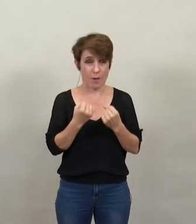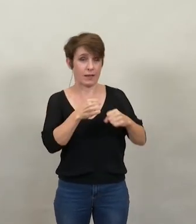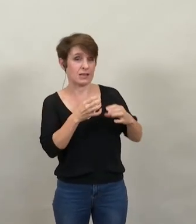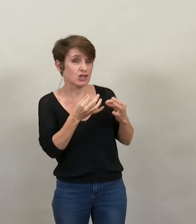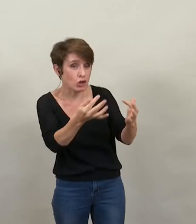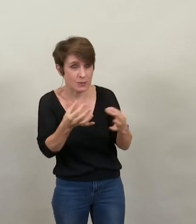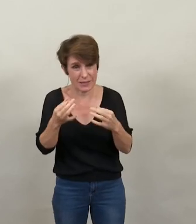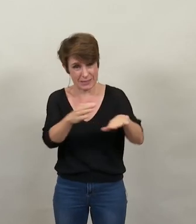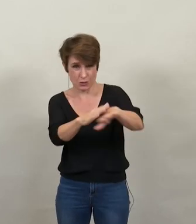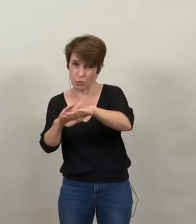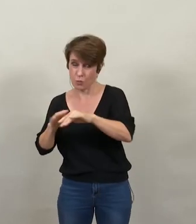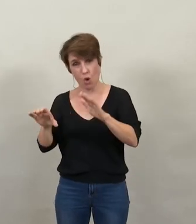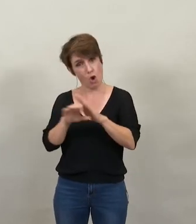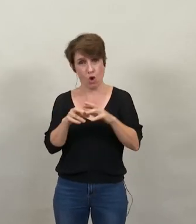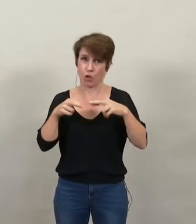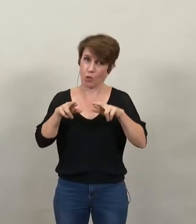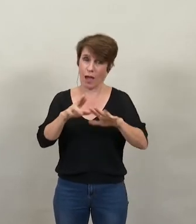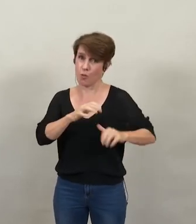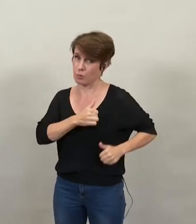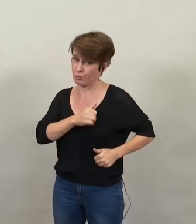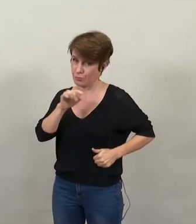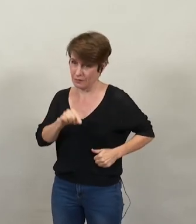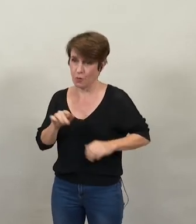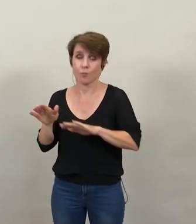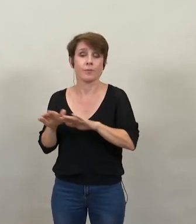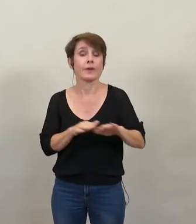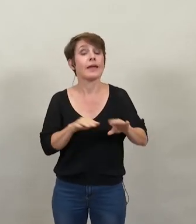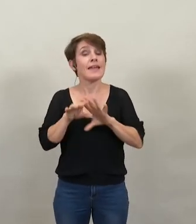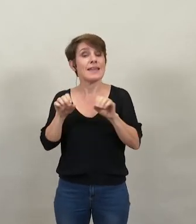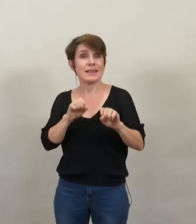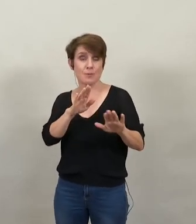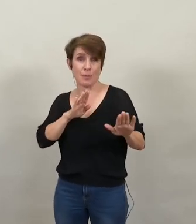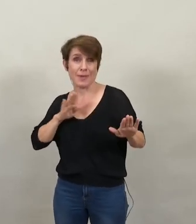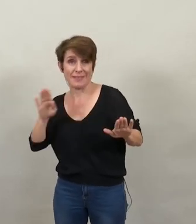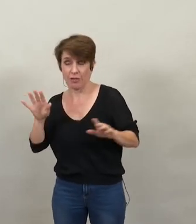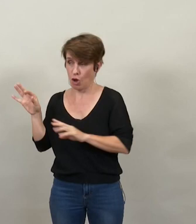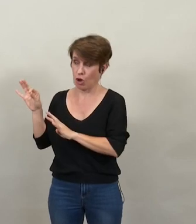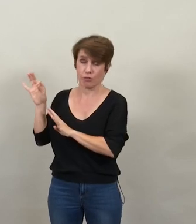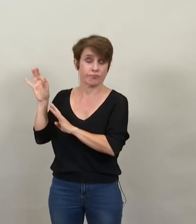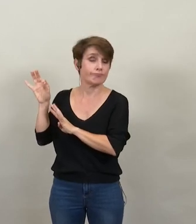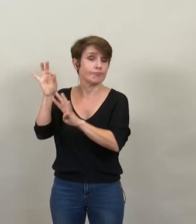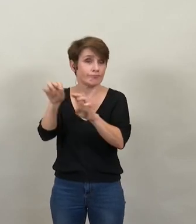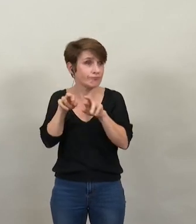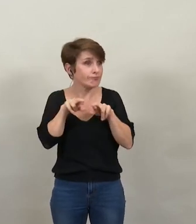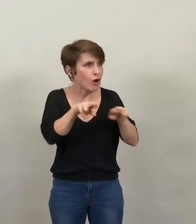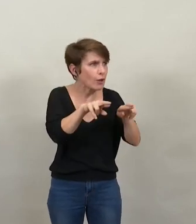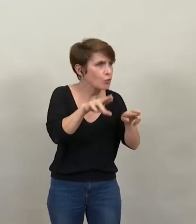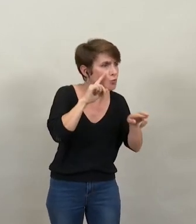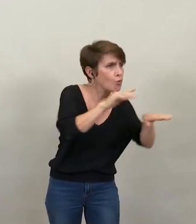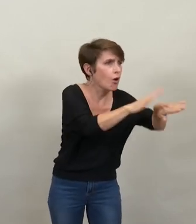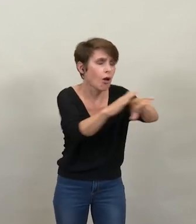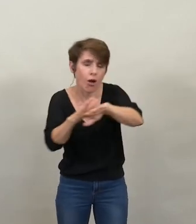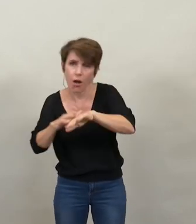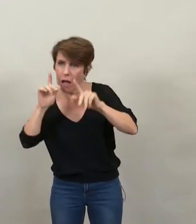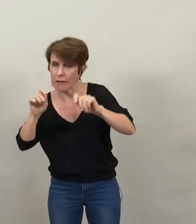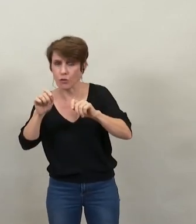codes déployer des équipes médiateures pour rappeler les règles à ceux qui ne le respectent pas